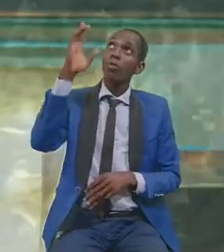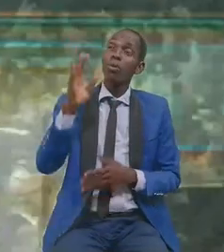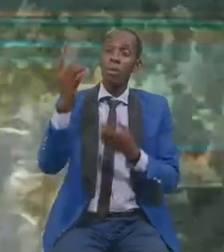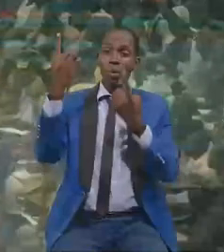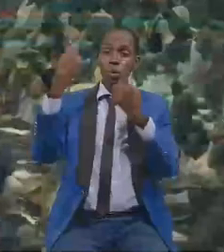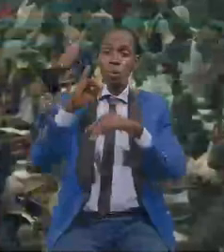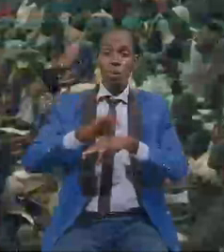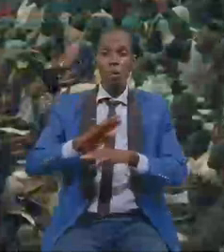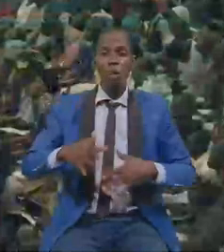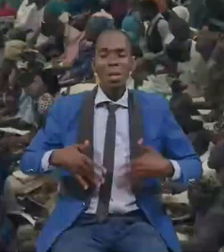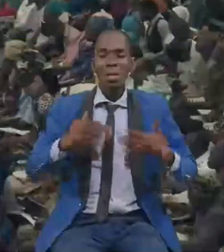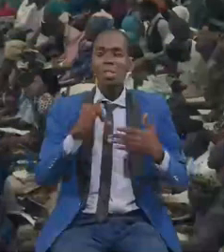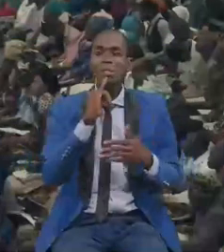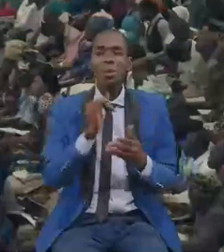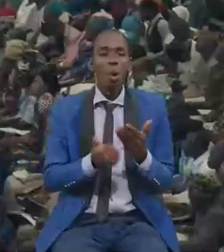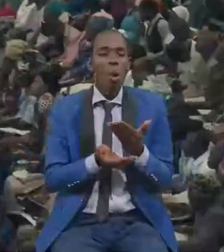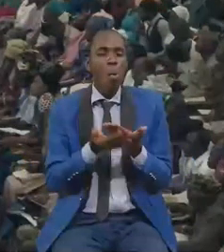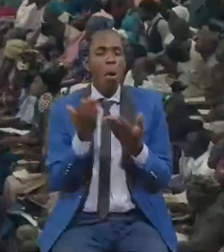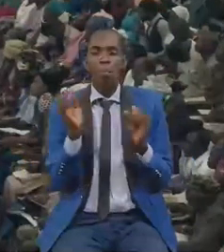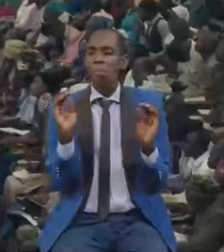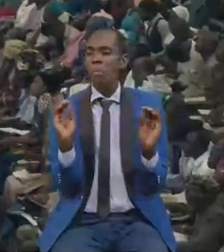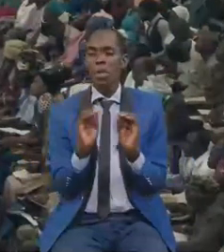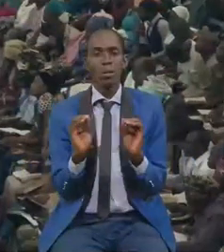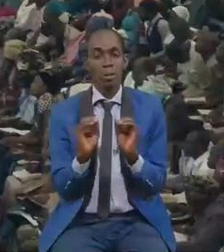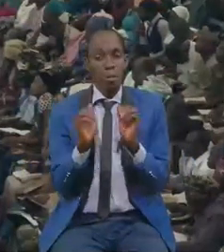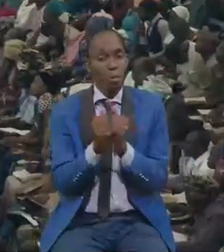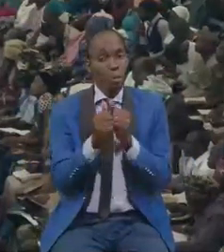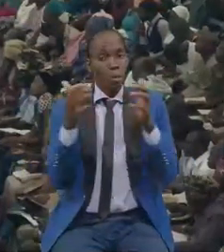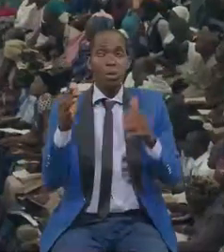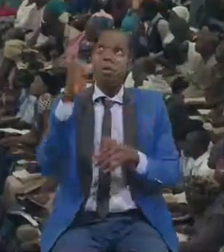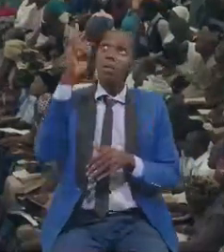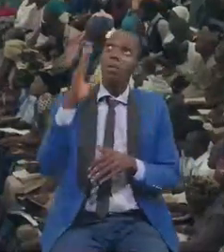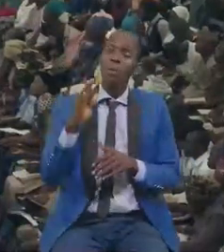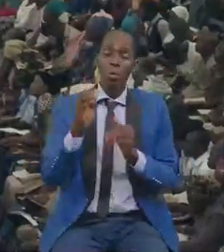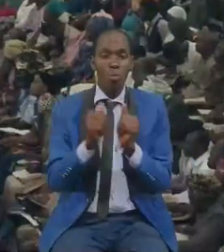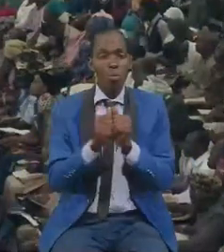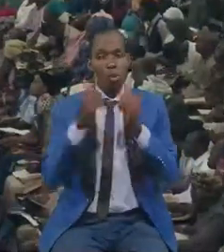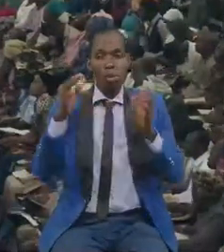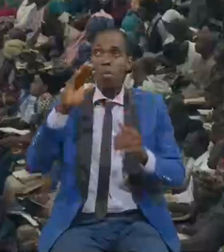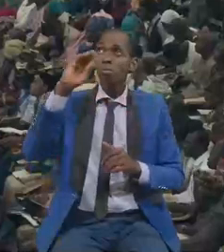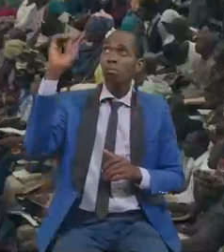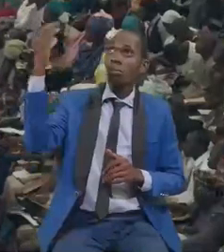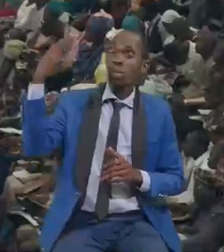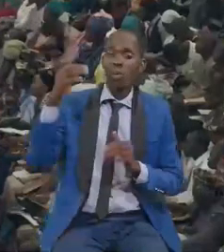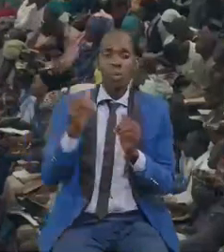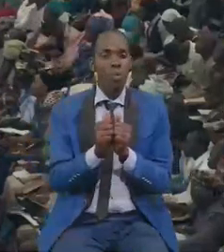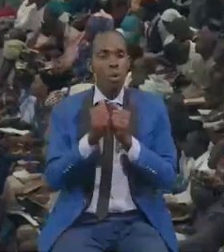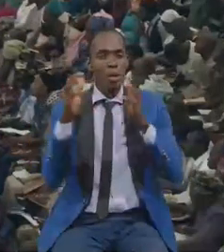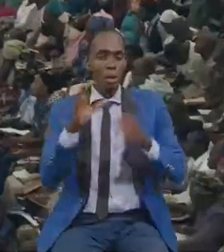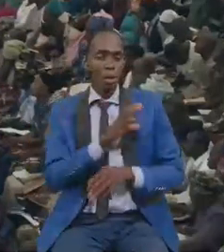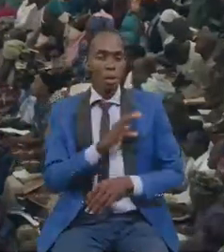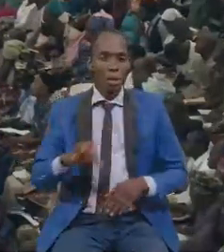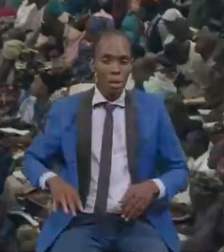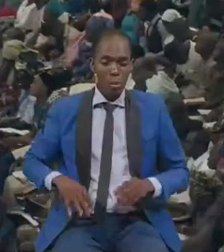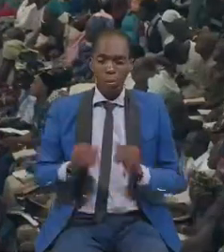presque un rien. Sans Dieu, sans grâce, sans Christ, sans le